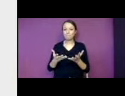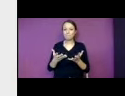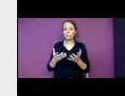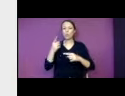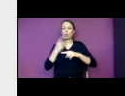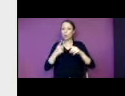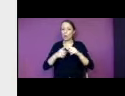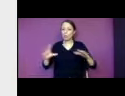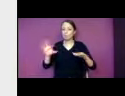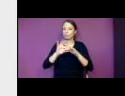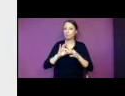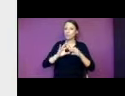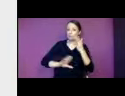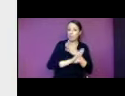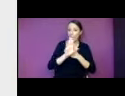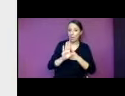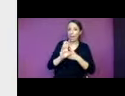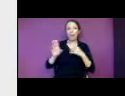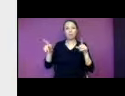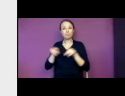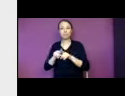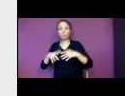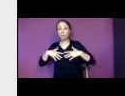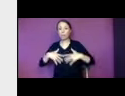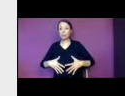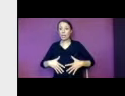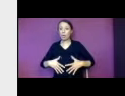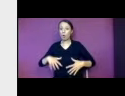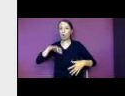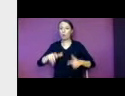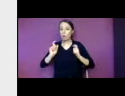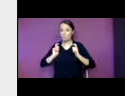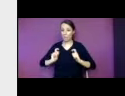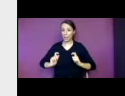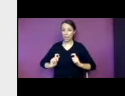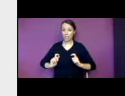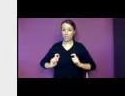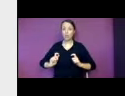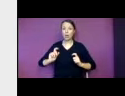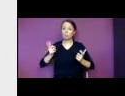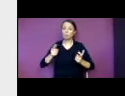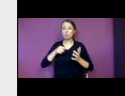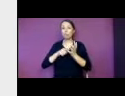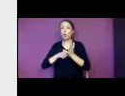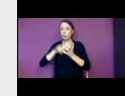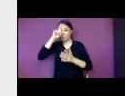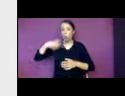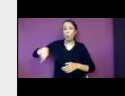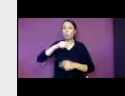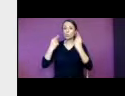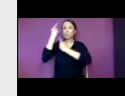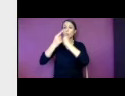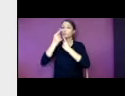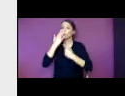spektaklu, ale też tego, jak tożsamość wiejska jest wytwarzana. I jednym z bardzo ciekawych przykładów